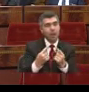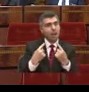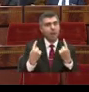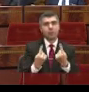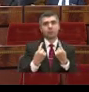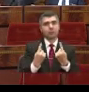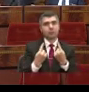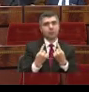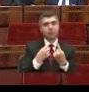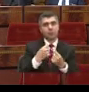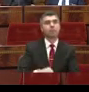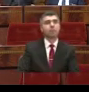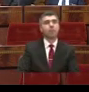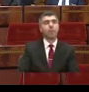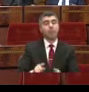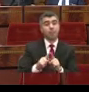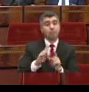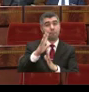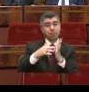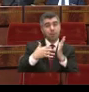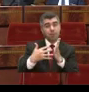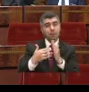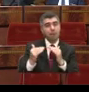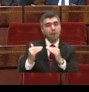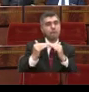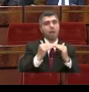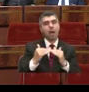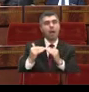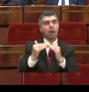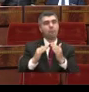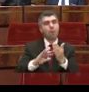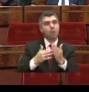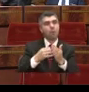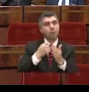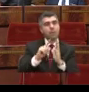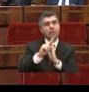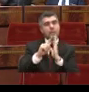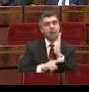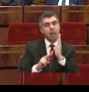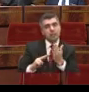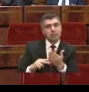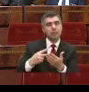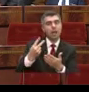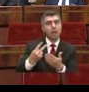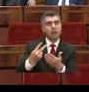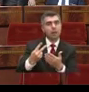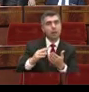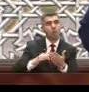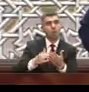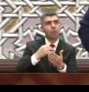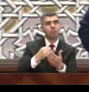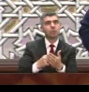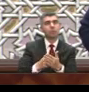العامة. هو أنه البرمجة تتم بشكل أوتوماتيكي في الأسبوع الثاني من بعد عدم.